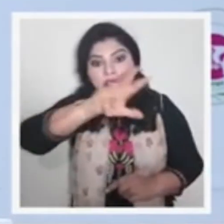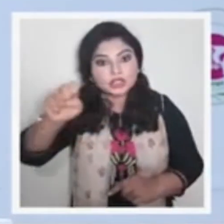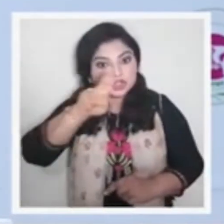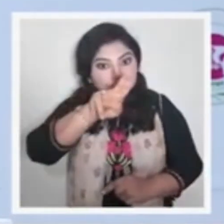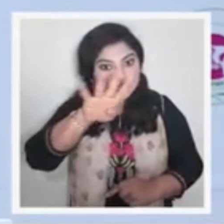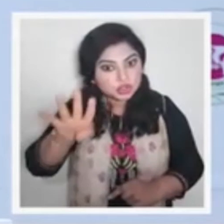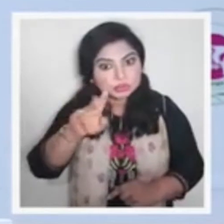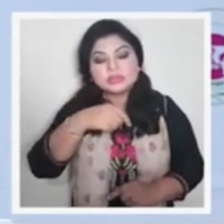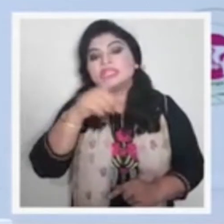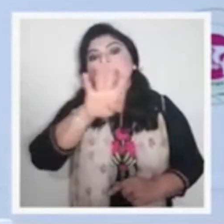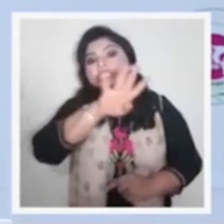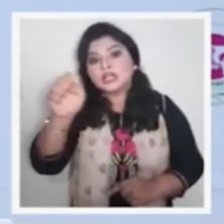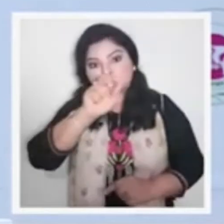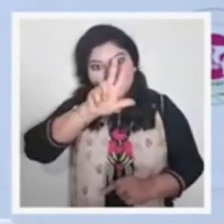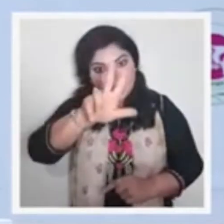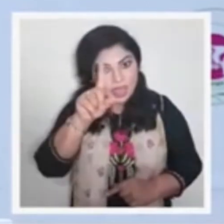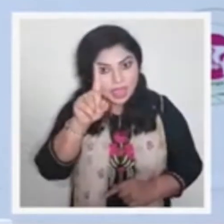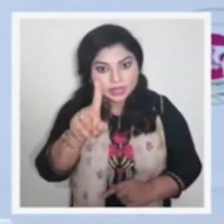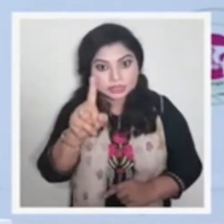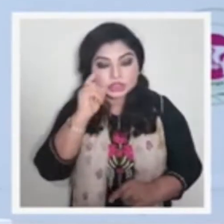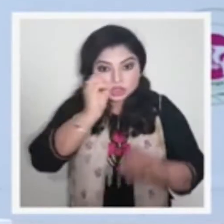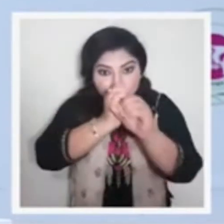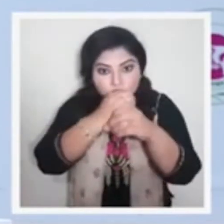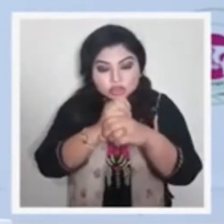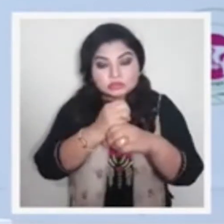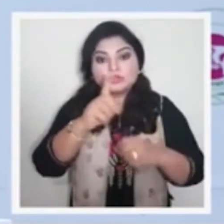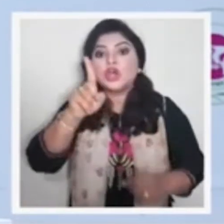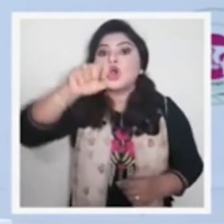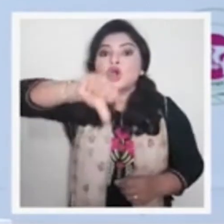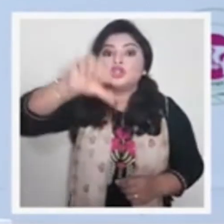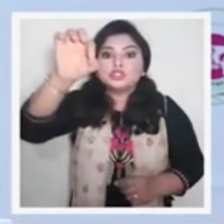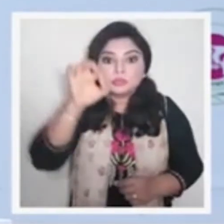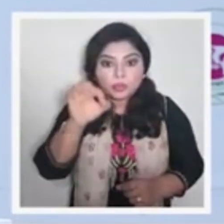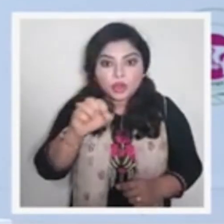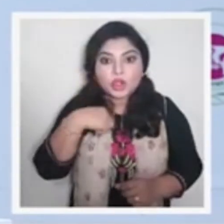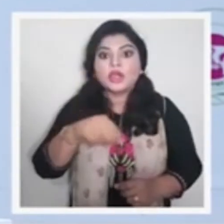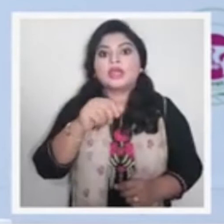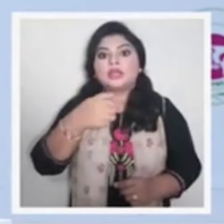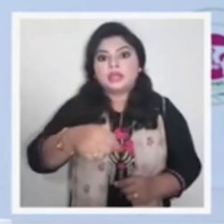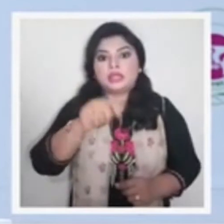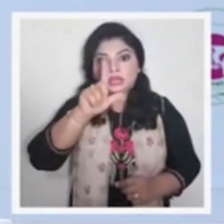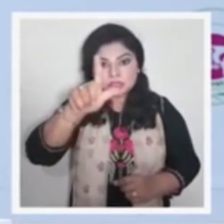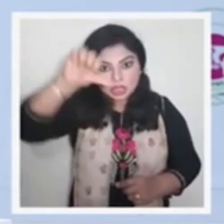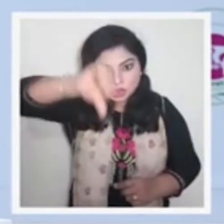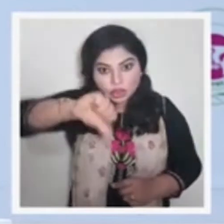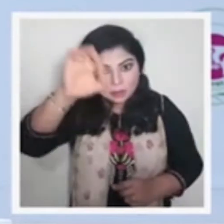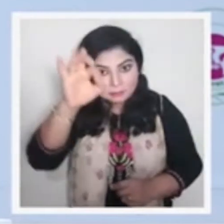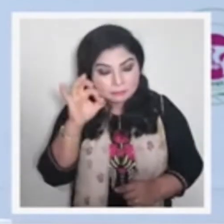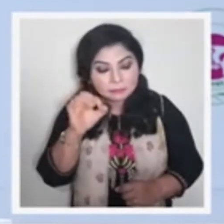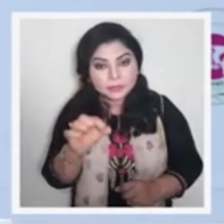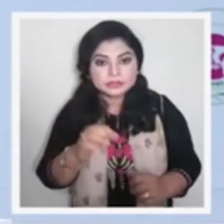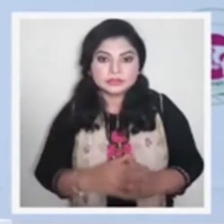5 জন। এ পর্যন্ত মৃত্যুবরণ করেছেন পুরুষ 1,824জন এবং নারী 481জন।